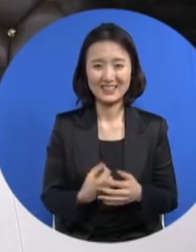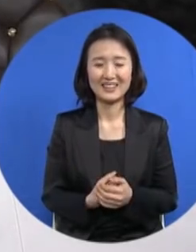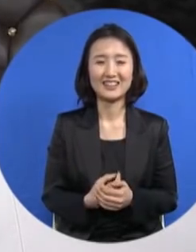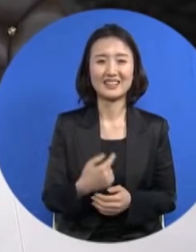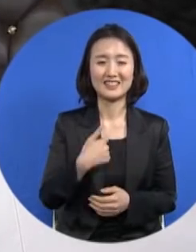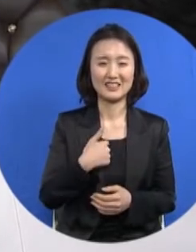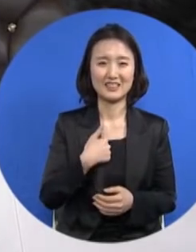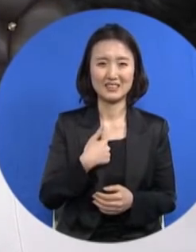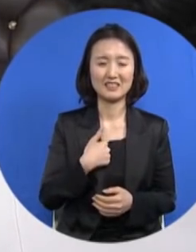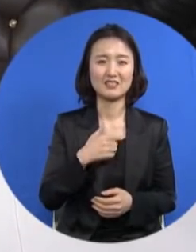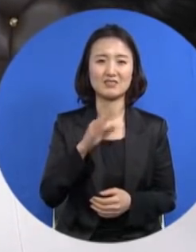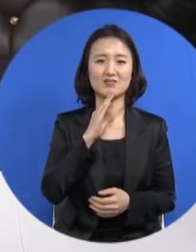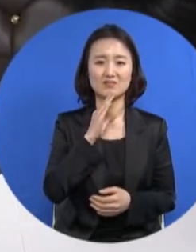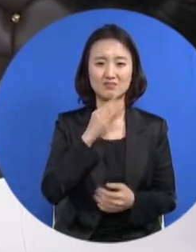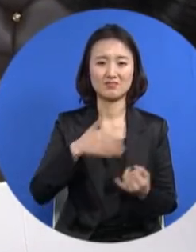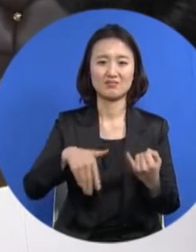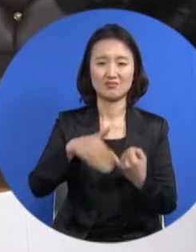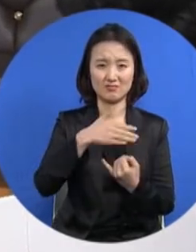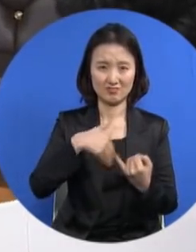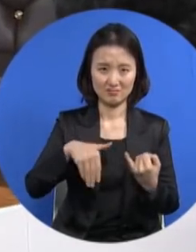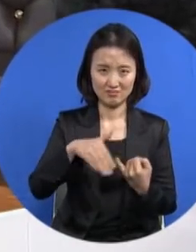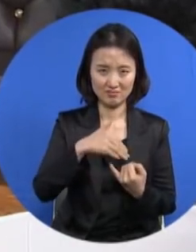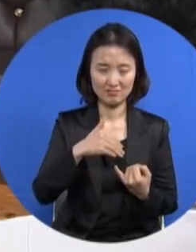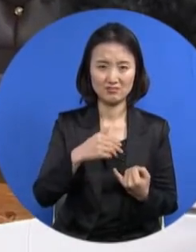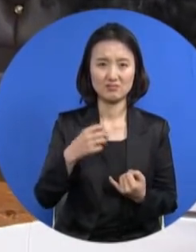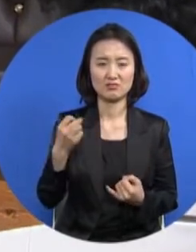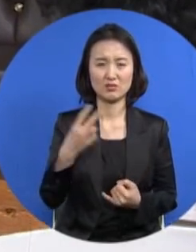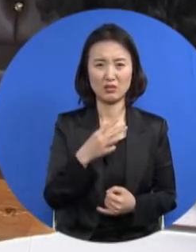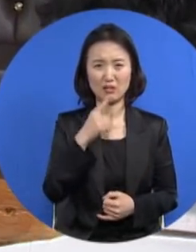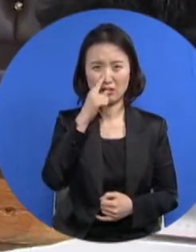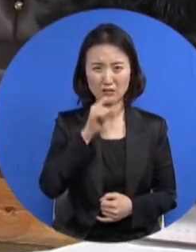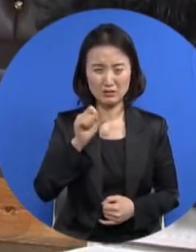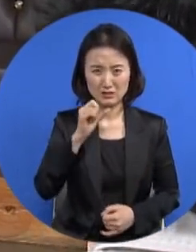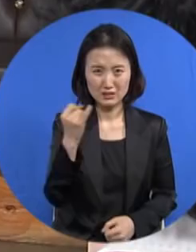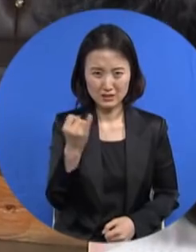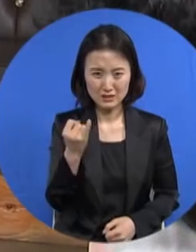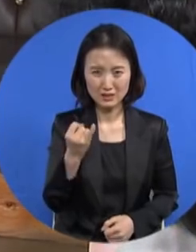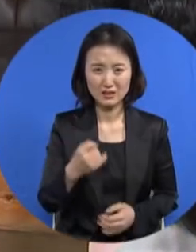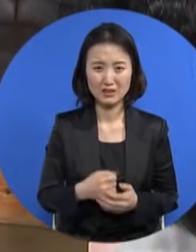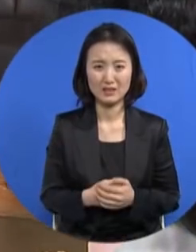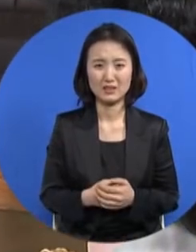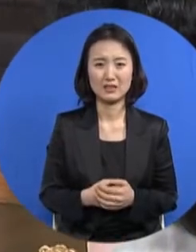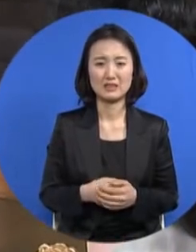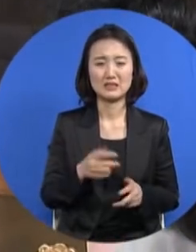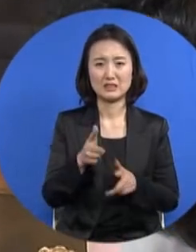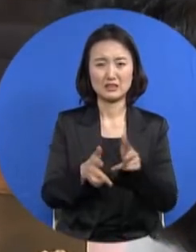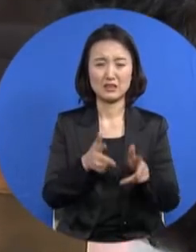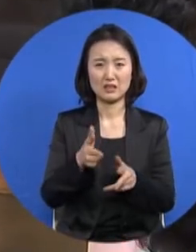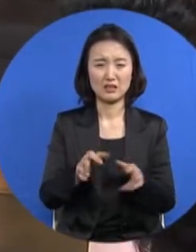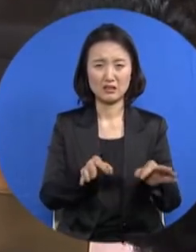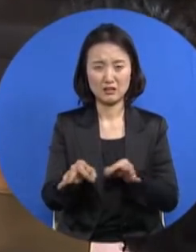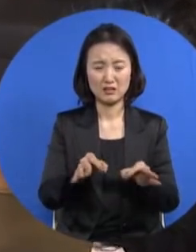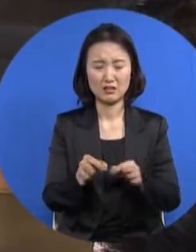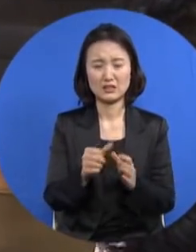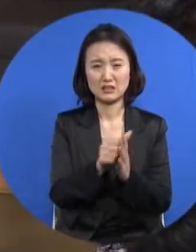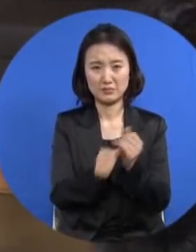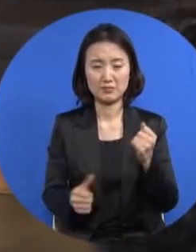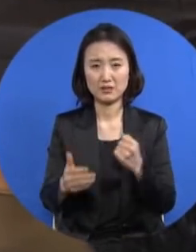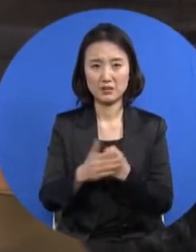싱글녀에다가 동양여자가 프랑스에서 사업에 실패해서 빚만 10억이나